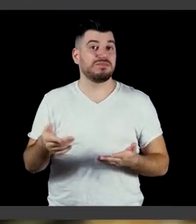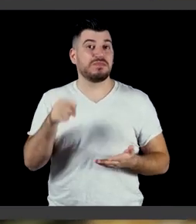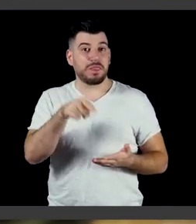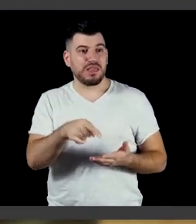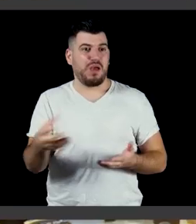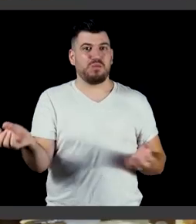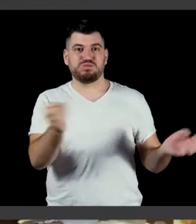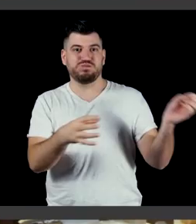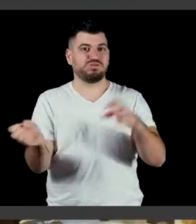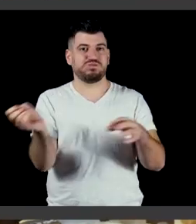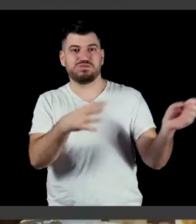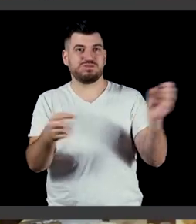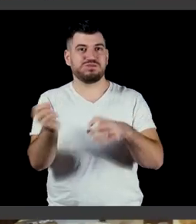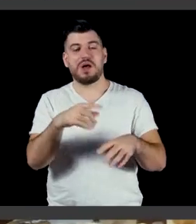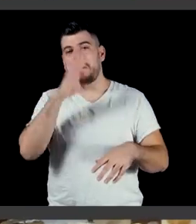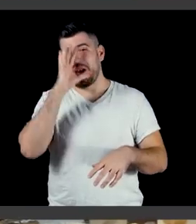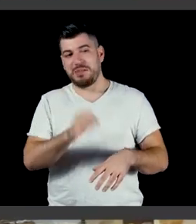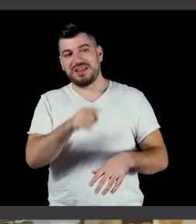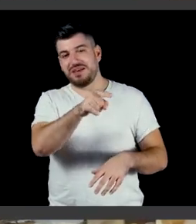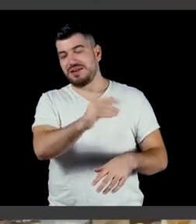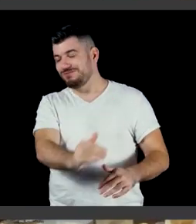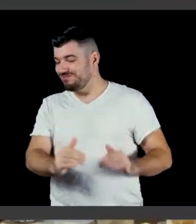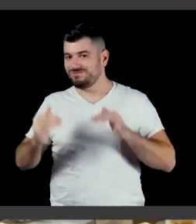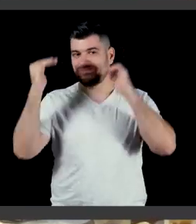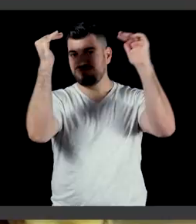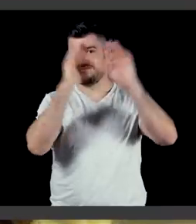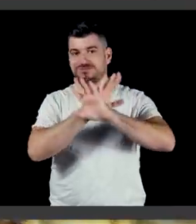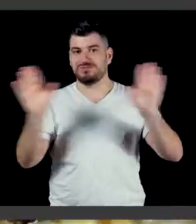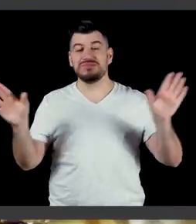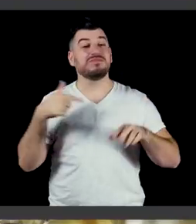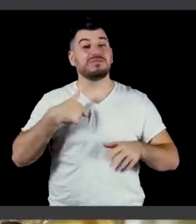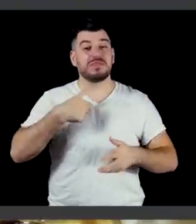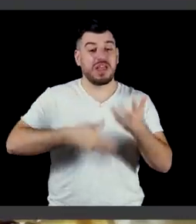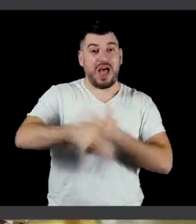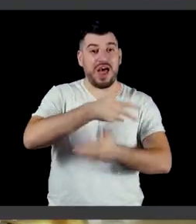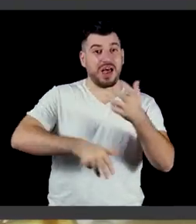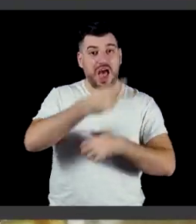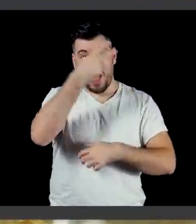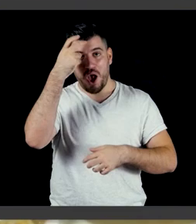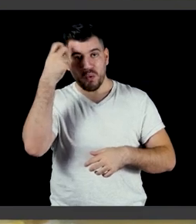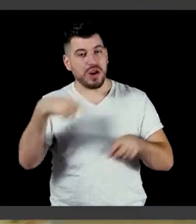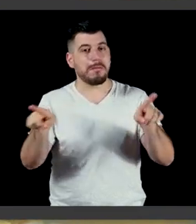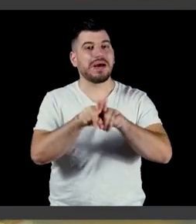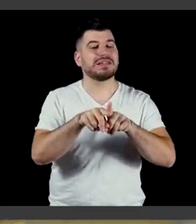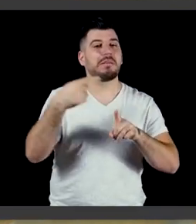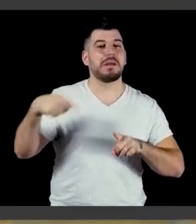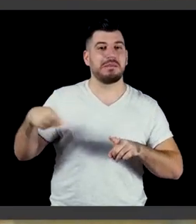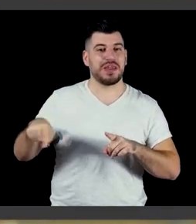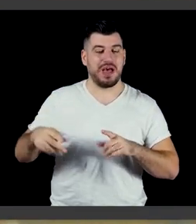μπουστάρεις τελείως. Δηλαδή, πραγματικά το φτάνει σε άλλα επίπεδα. Ανακατεύω το αγγούρι μαζί με την πιπεριά.